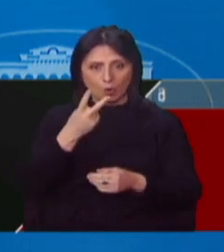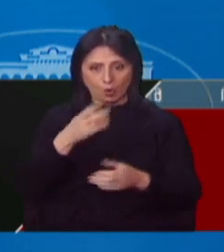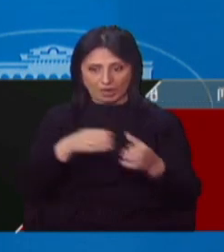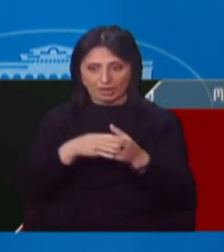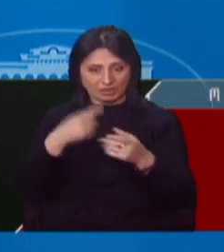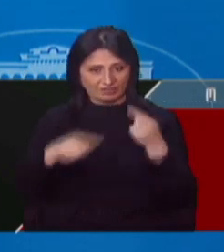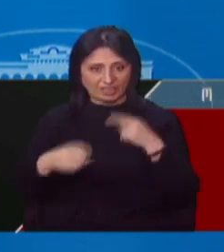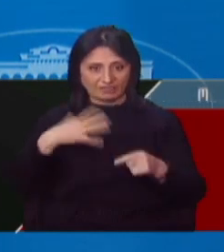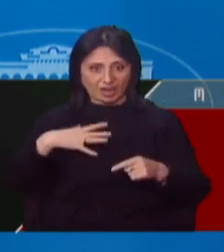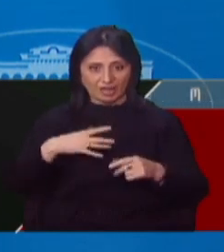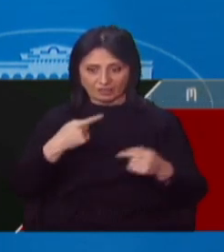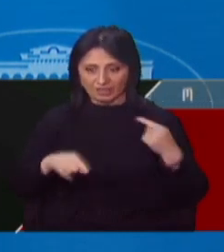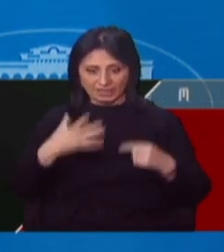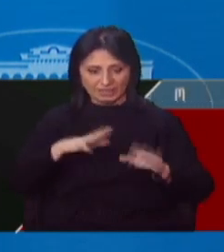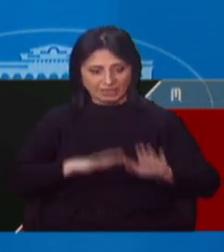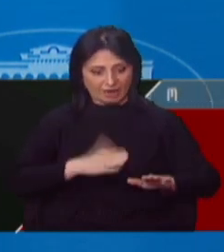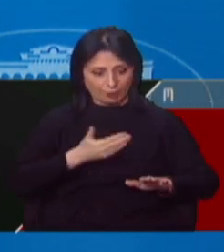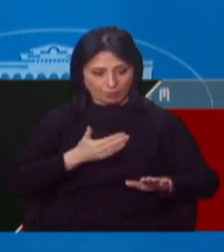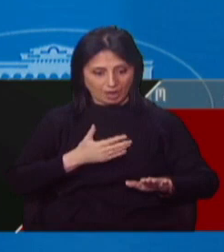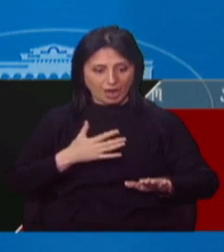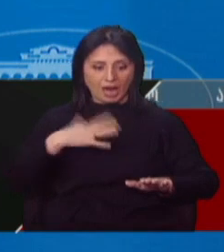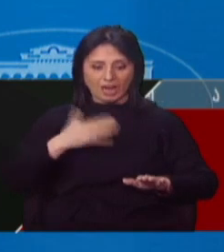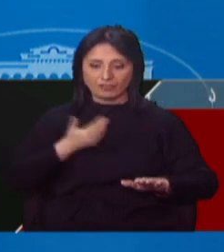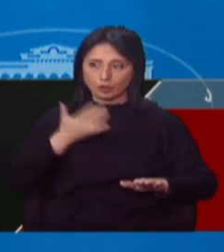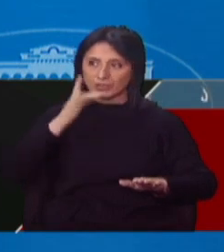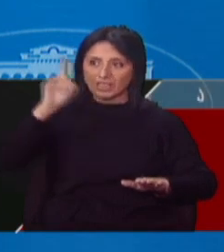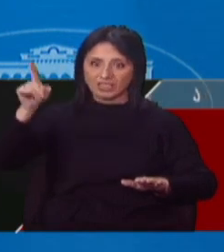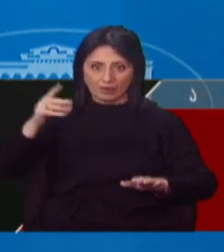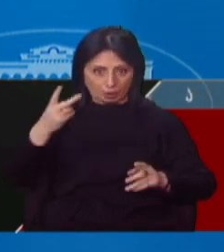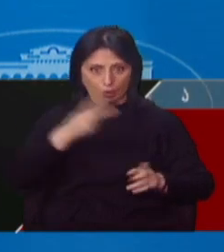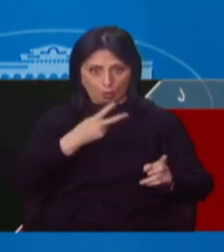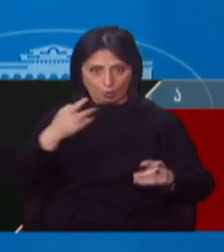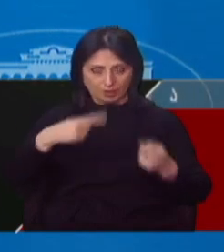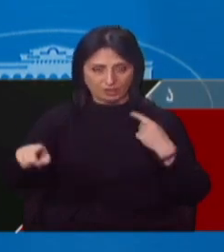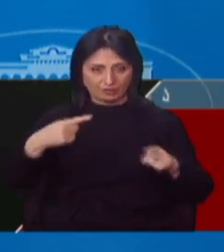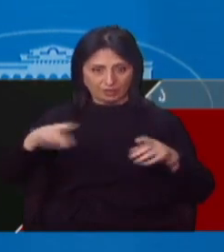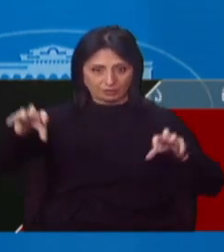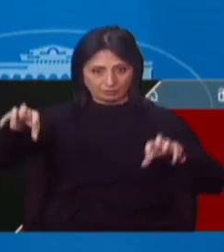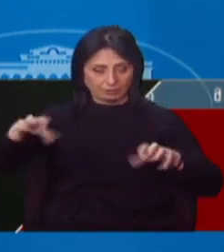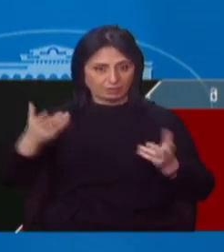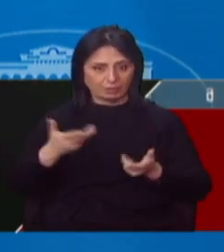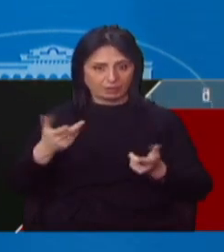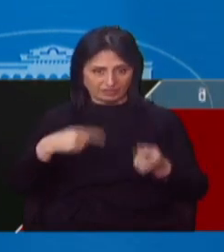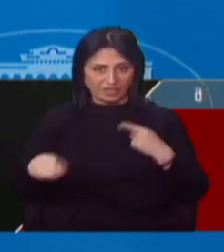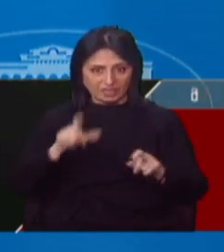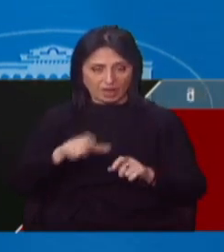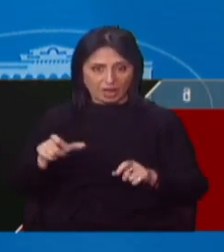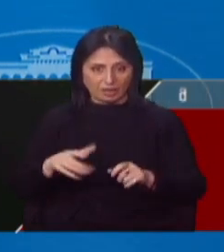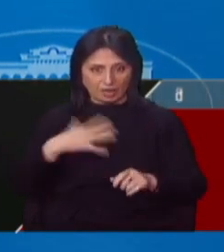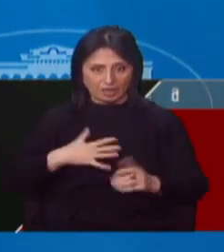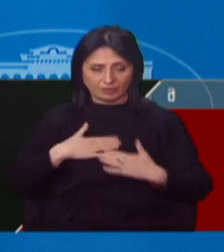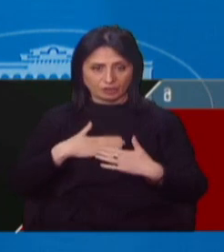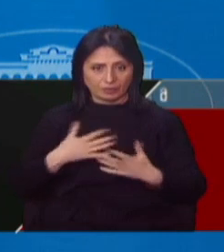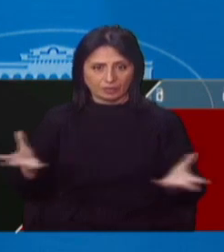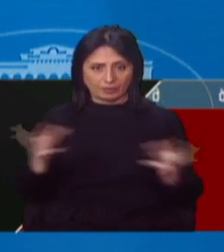ქართველები არსებობენ, ქართველები, რომელიც საქართველოს ცხოვრობენ და ქართველები, რომელიც არ ცხოვრობენ საქართველოში. ეს რამე ორი კასტა არის, სხვადასხვა ხალხი